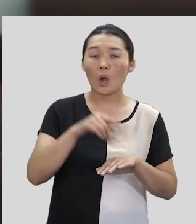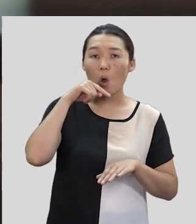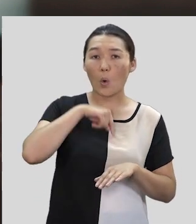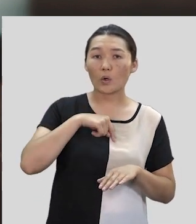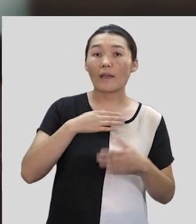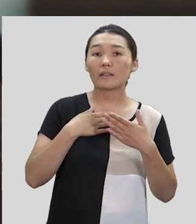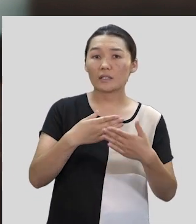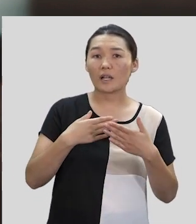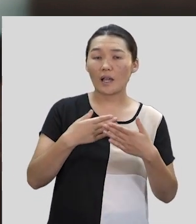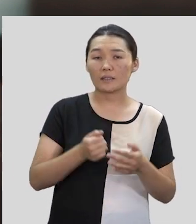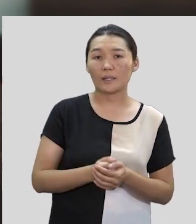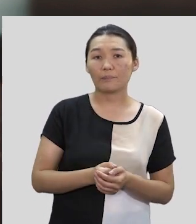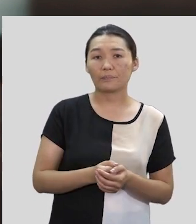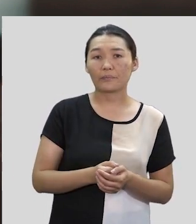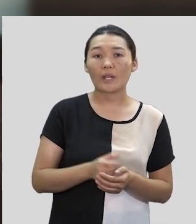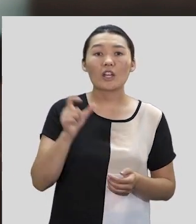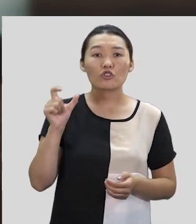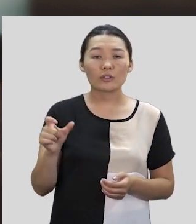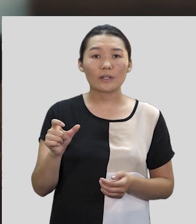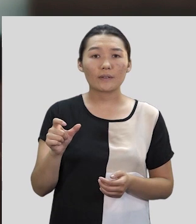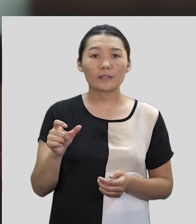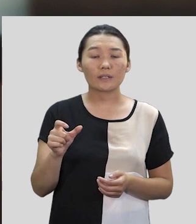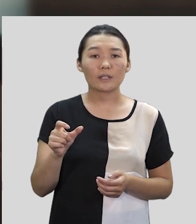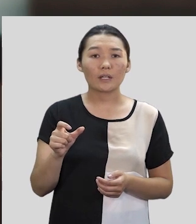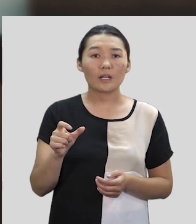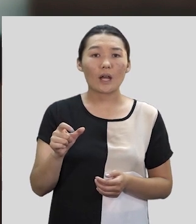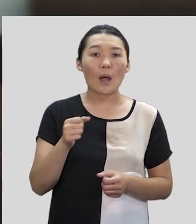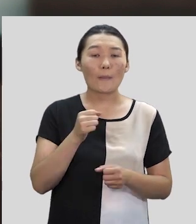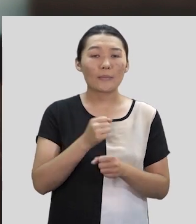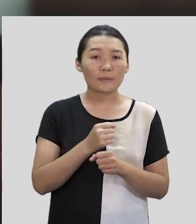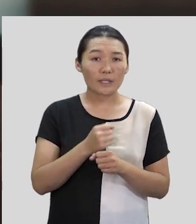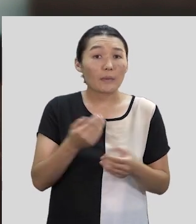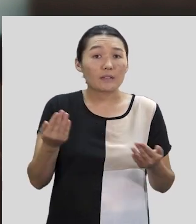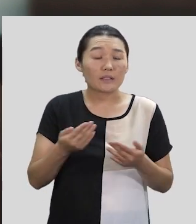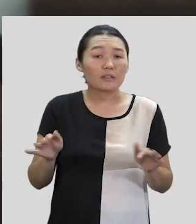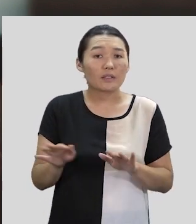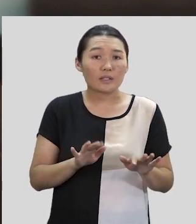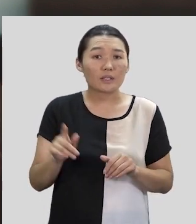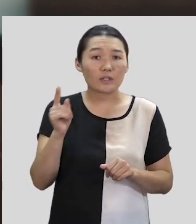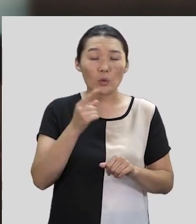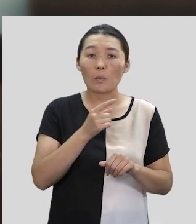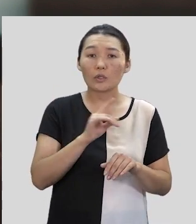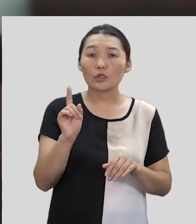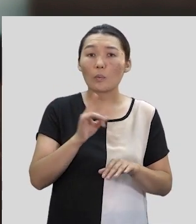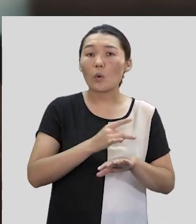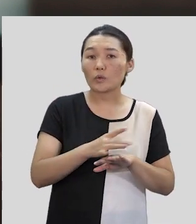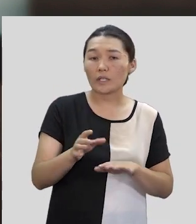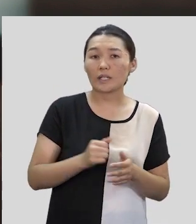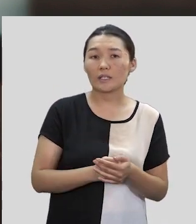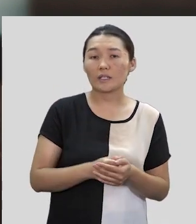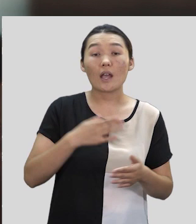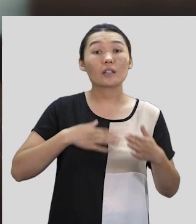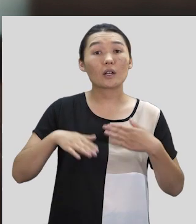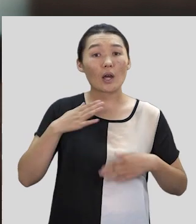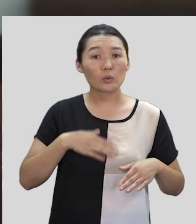тогда человек предпринимает какие-то действия чтобы ее устранить и радуется когда можно